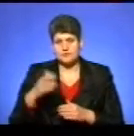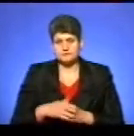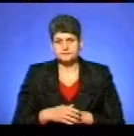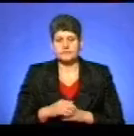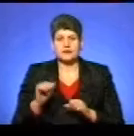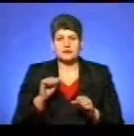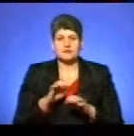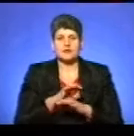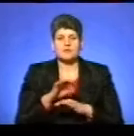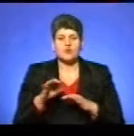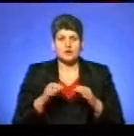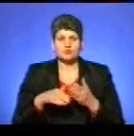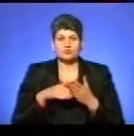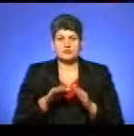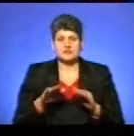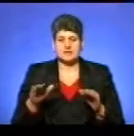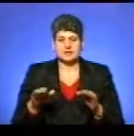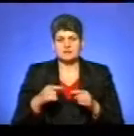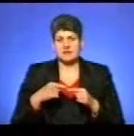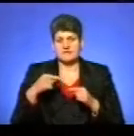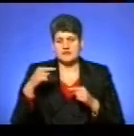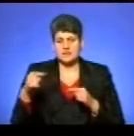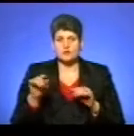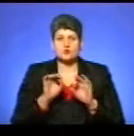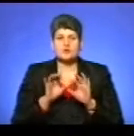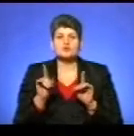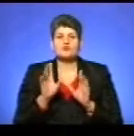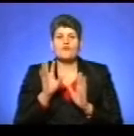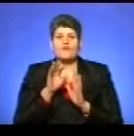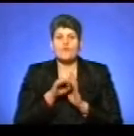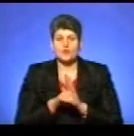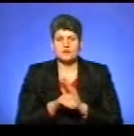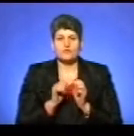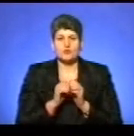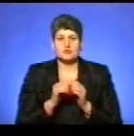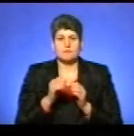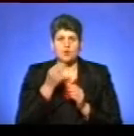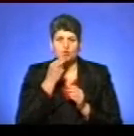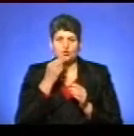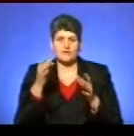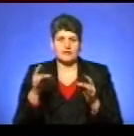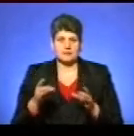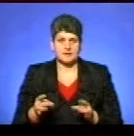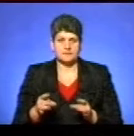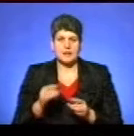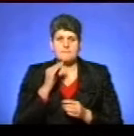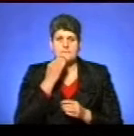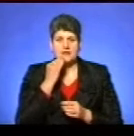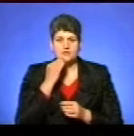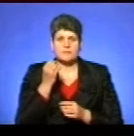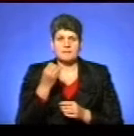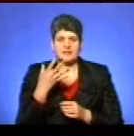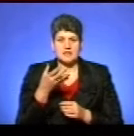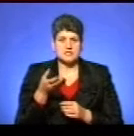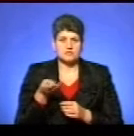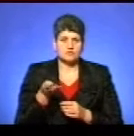проекту «Допоможи дітям на відстані» Роман Галак розповів, що входить у кожен продуктовий набір. Печиво 15